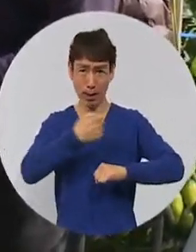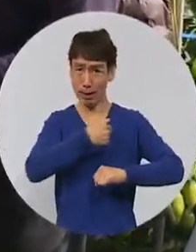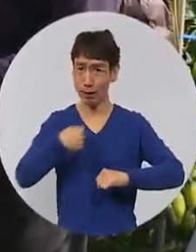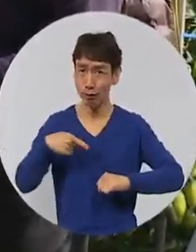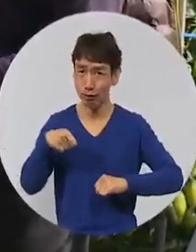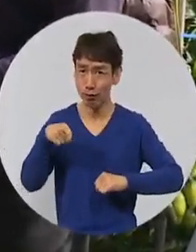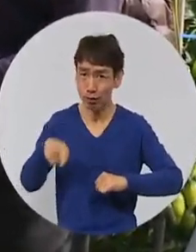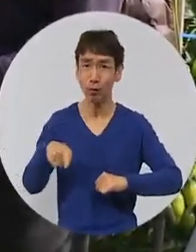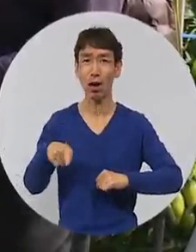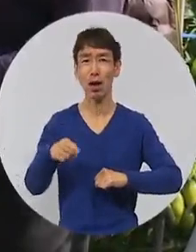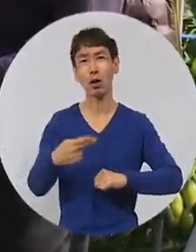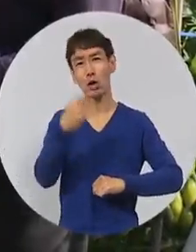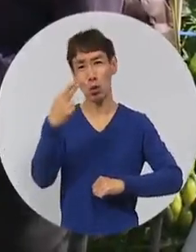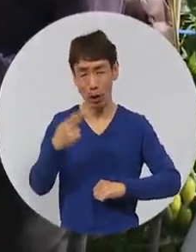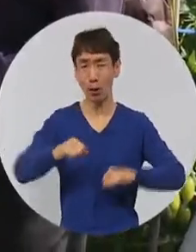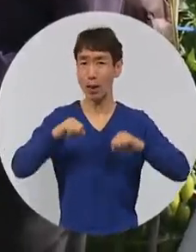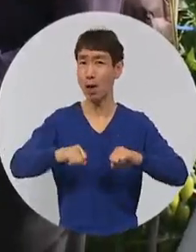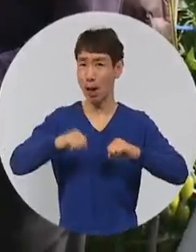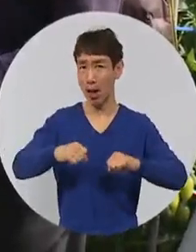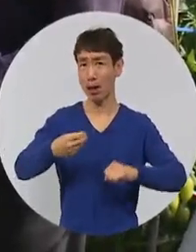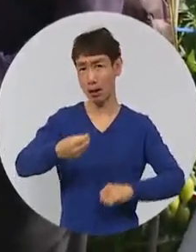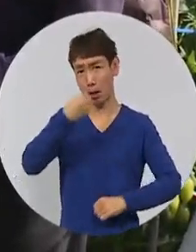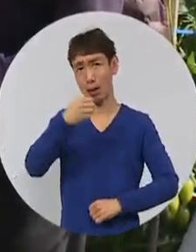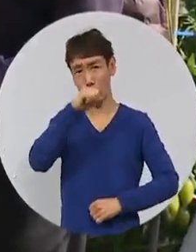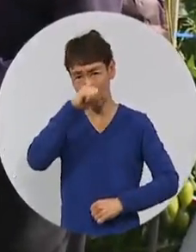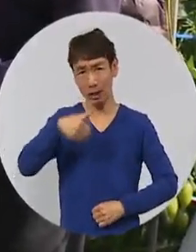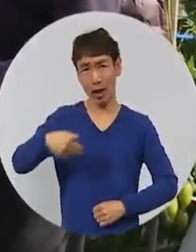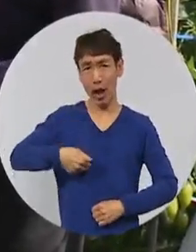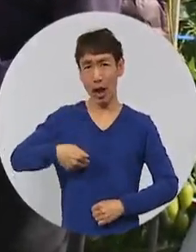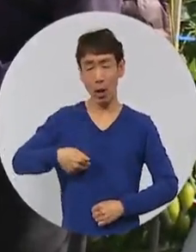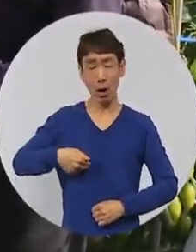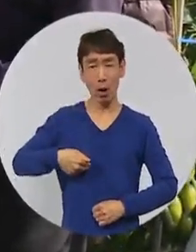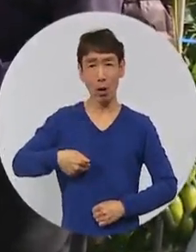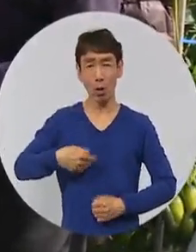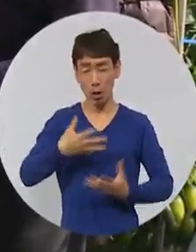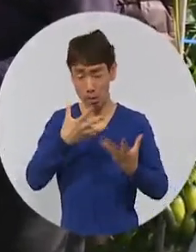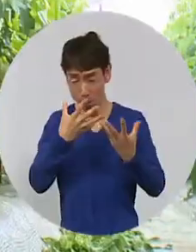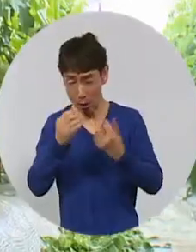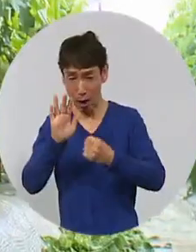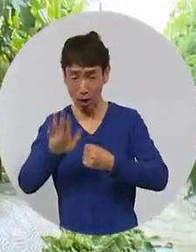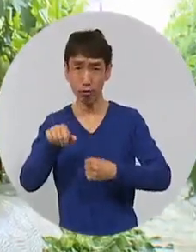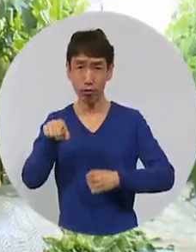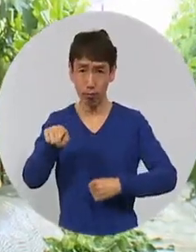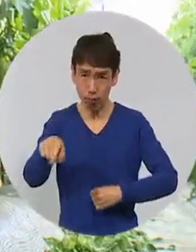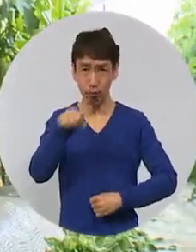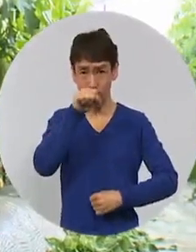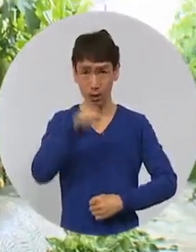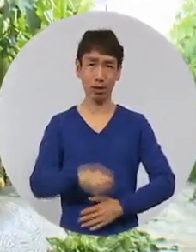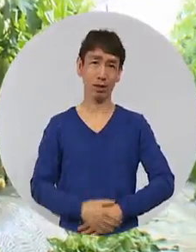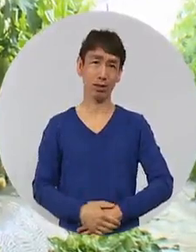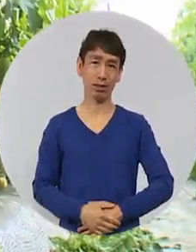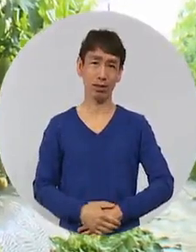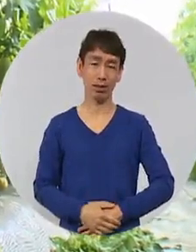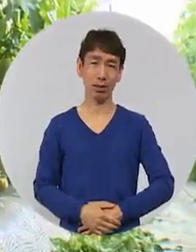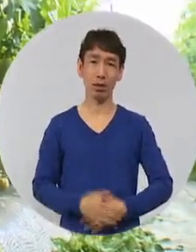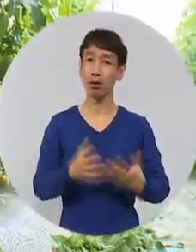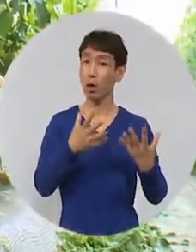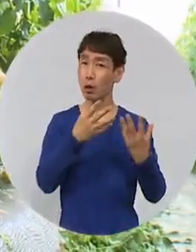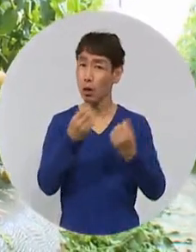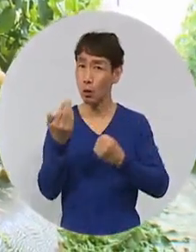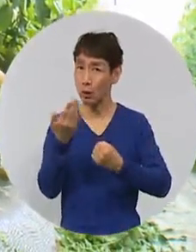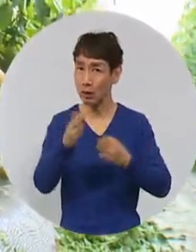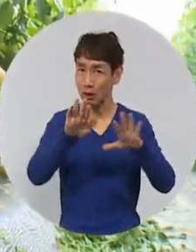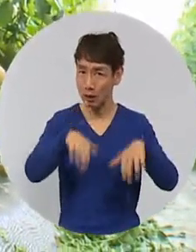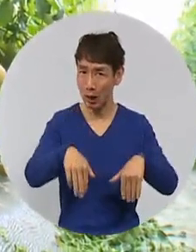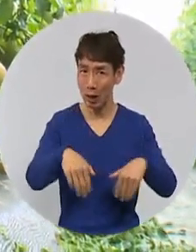だけフレッシュで食べてください。やっぱりビタミンとかなんか栄養素も多いんで、はい、 今回もたくさんのことを聞けた